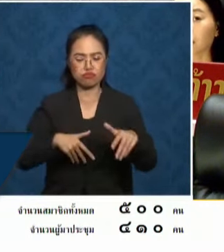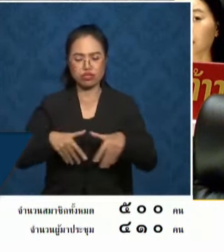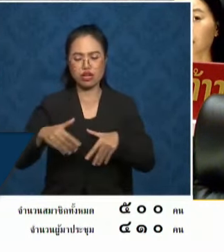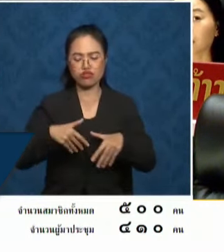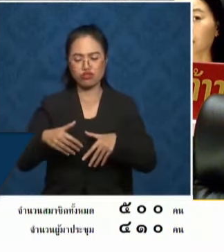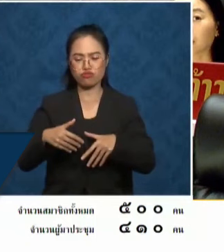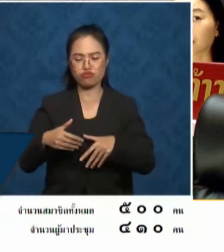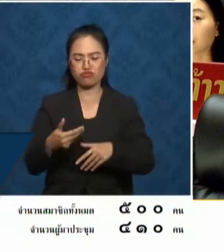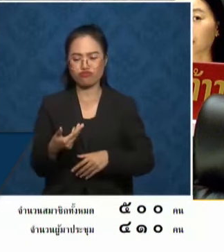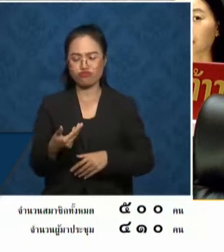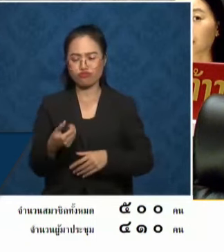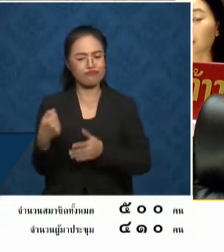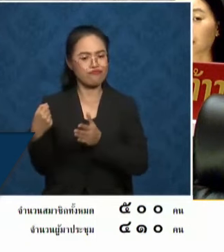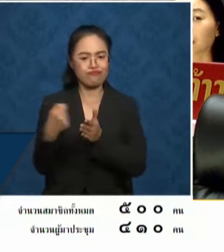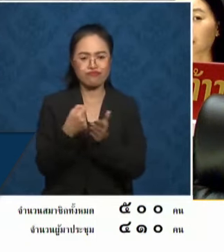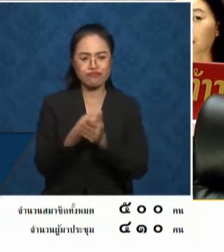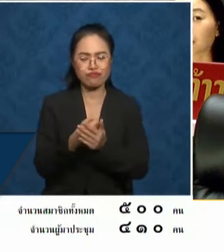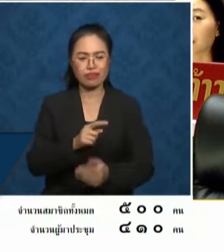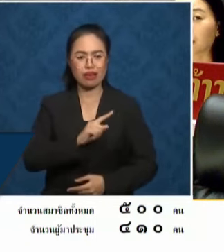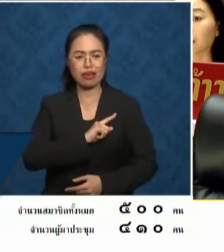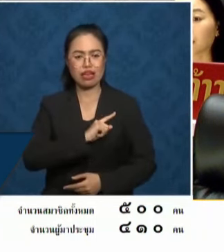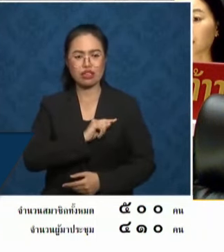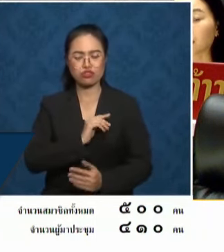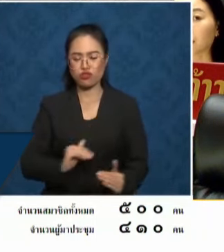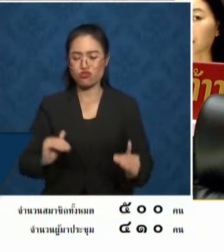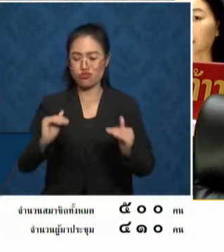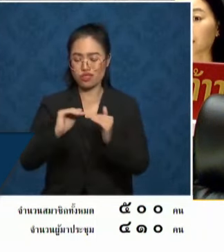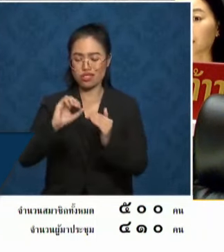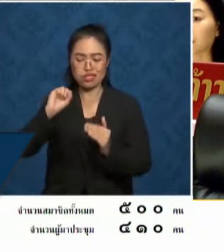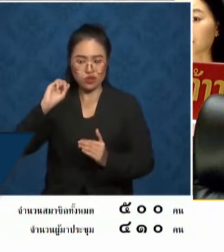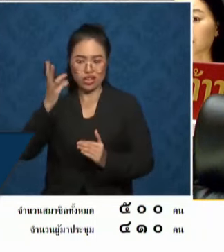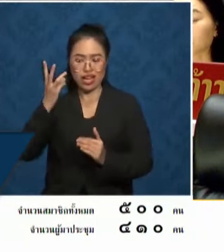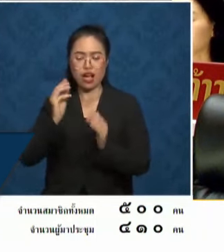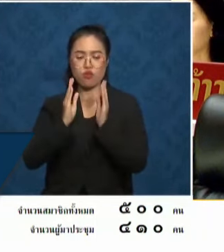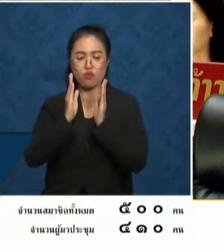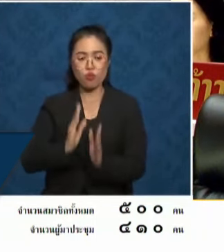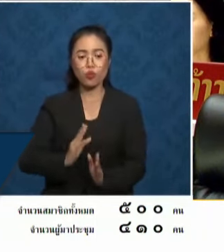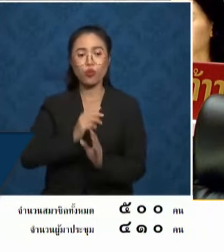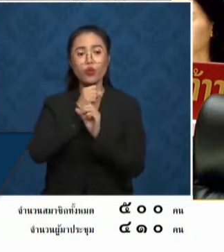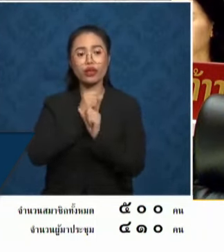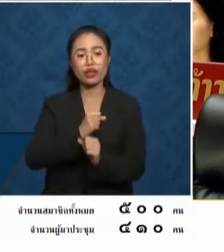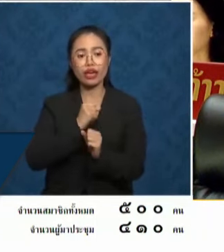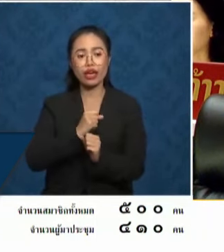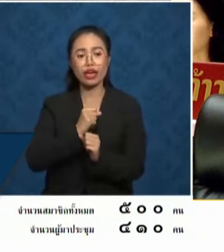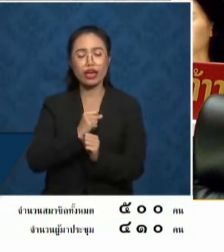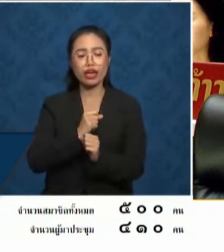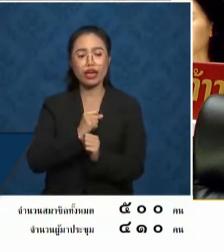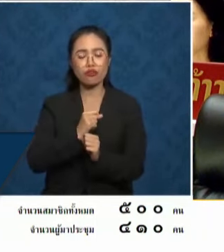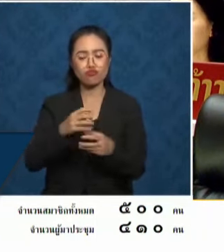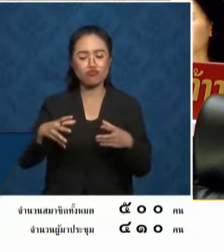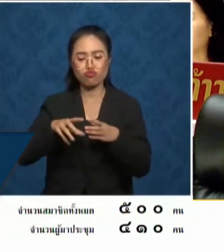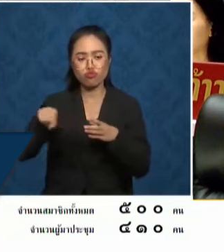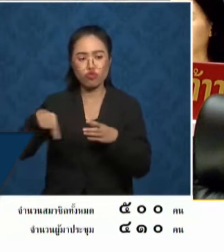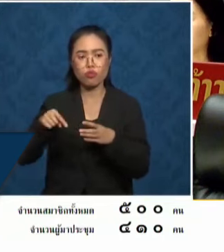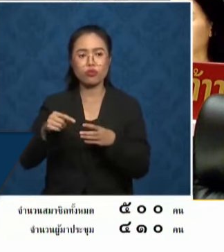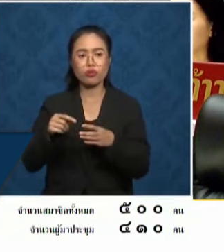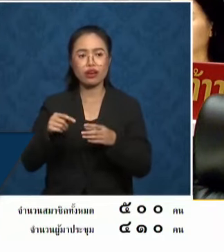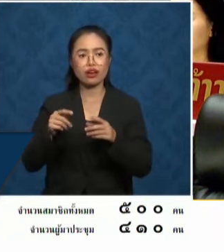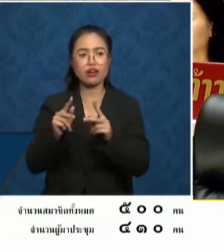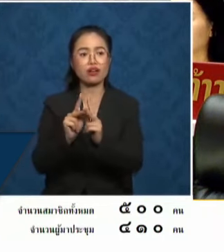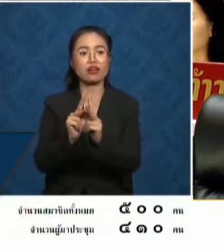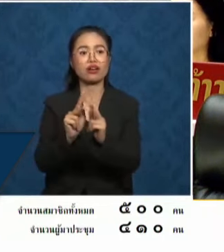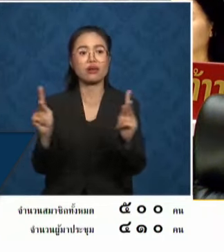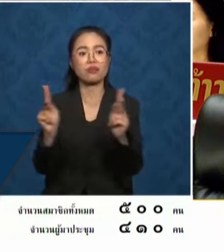ชนค่ะเช่นเดียวกันนะคะกับสิทธิสวัสดิการผู้สูงอายุที่พวกเรานะคะแล้วก็คณะกรรมาธิการ